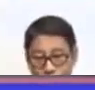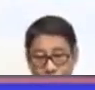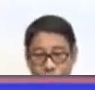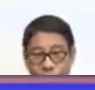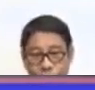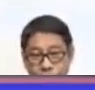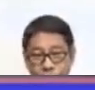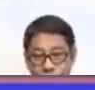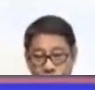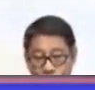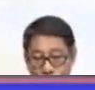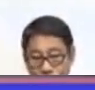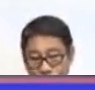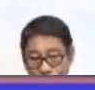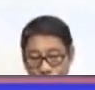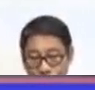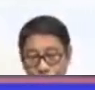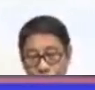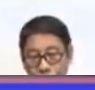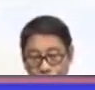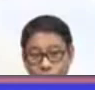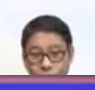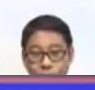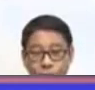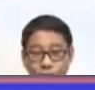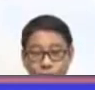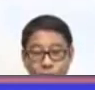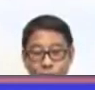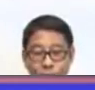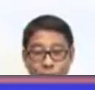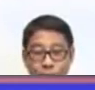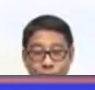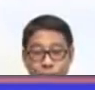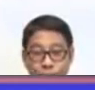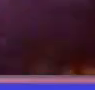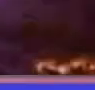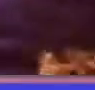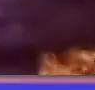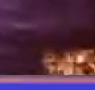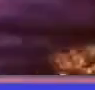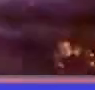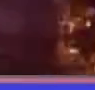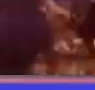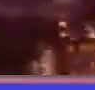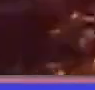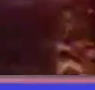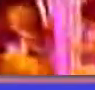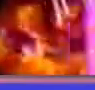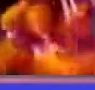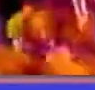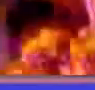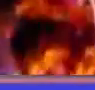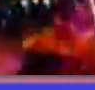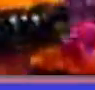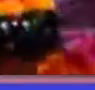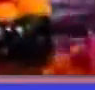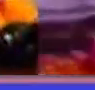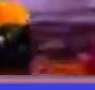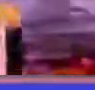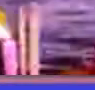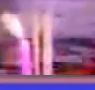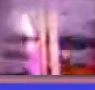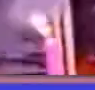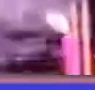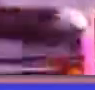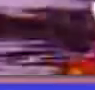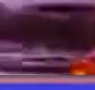รงค์เรื่องนี้อยู่ในทุกๆปีนะ คะ ซึ่งสำหรับปีนี้นะคะการจัดงานของประเพณีลอยกระทงนะคะของกรมส่งเสริม